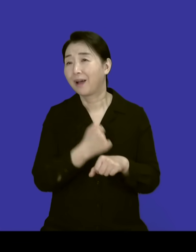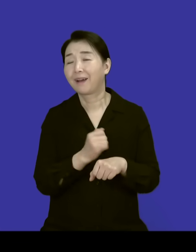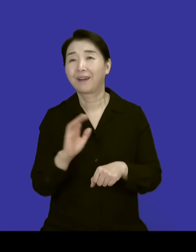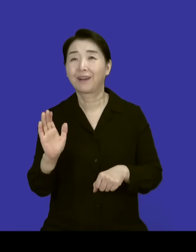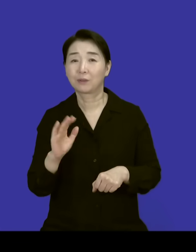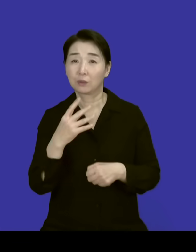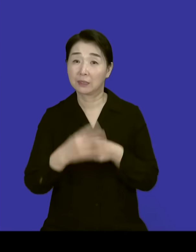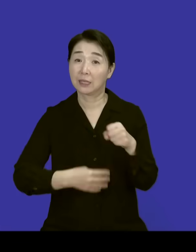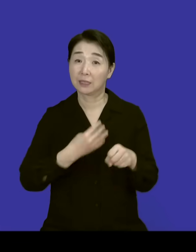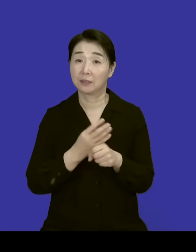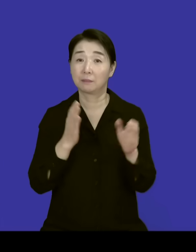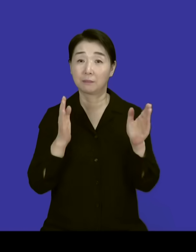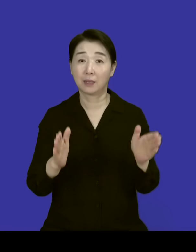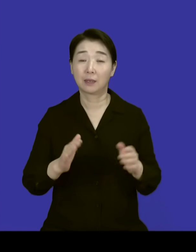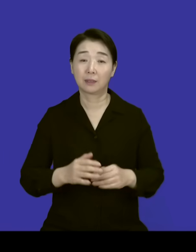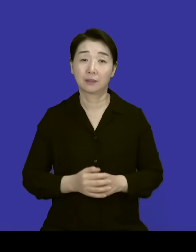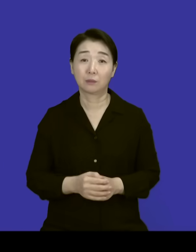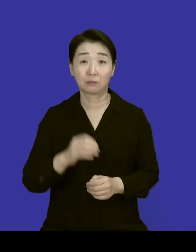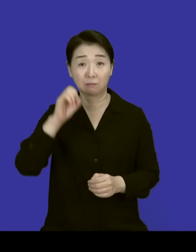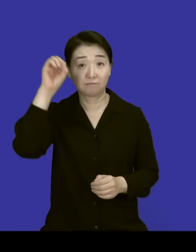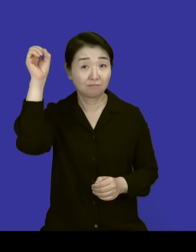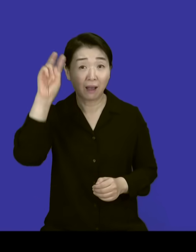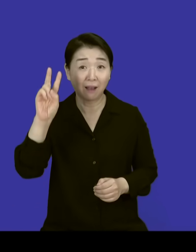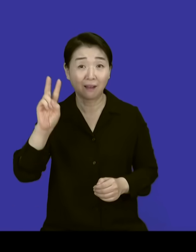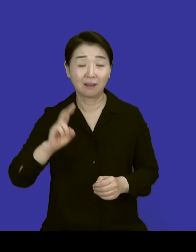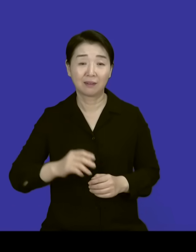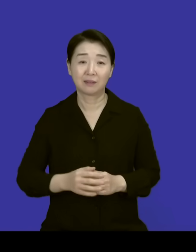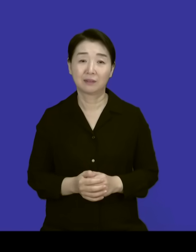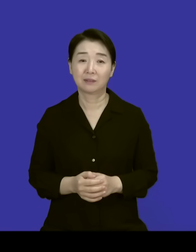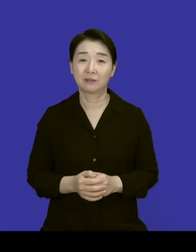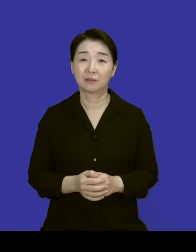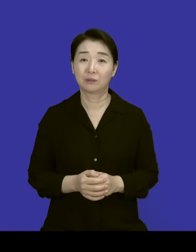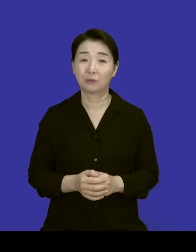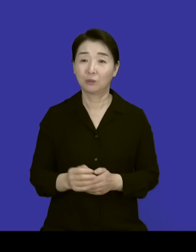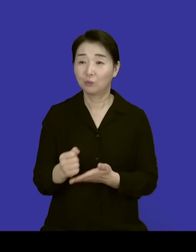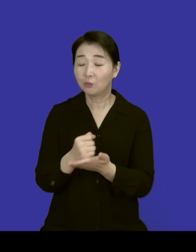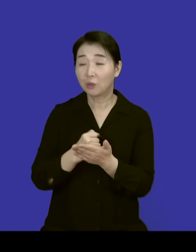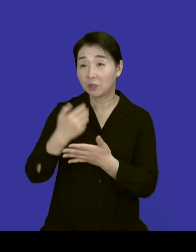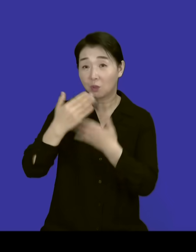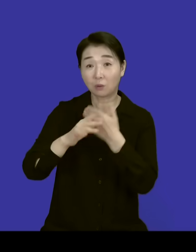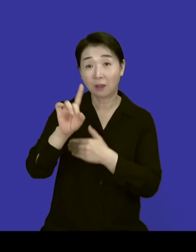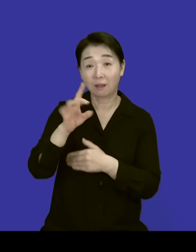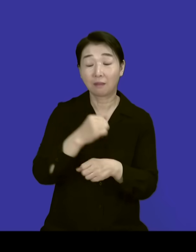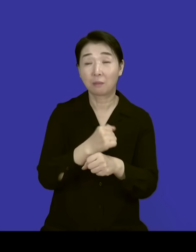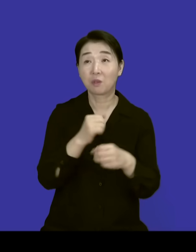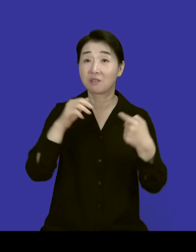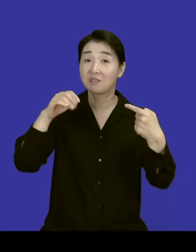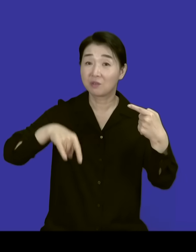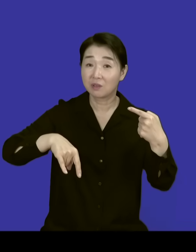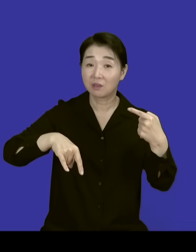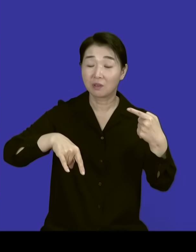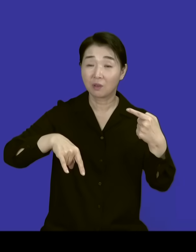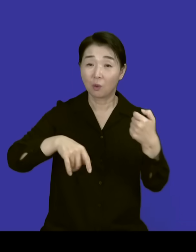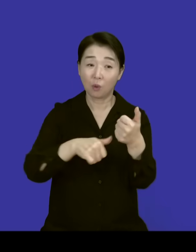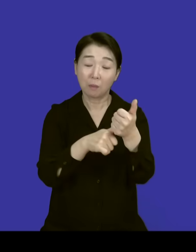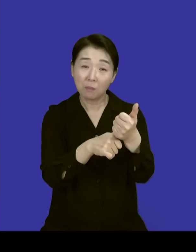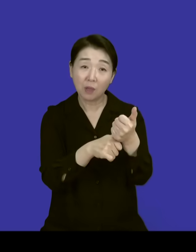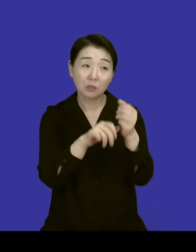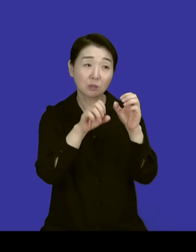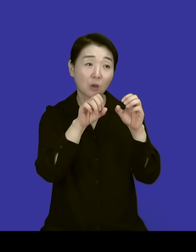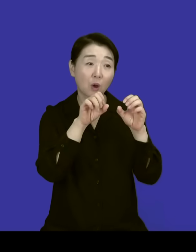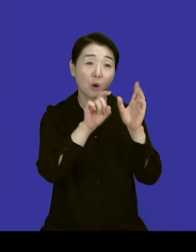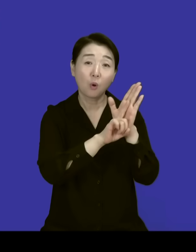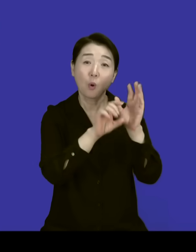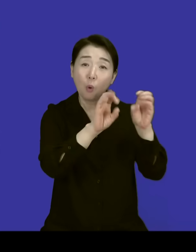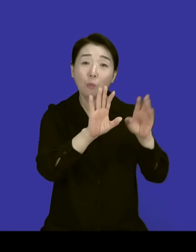4년 만에 네, 결실을 4년 맺었어요. 만에. 예. 그것도 갑자기 예. 우연치 않게 영상 안으로. 그러니까 따로 뭐 매니저들이 홍보하러 다니거나 그런 것이 아니라 그냥